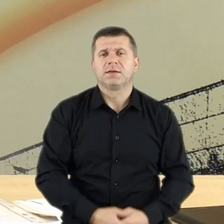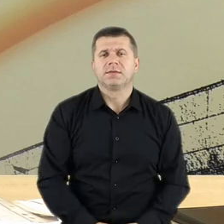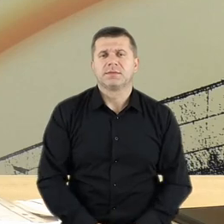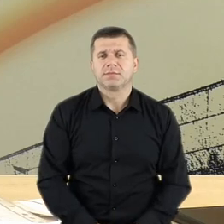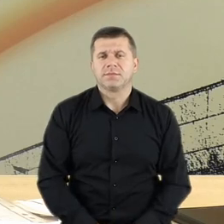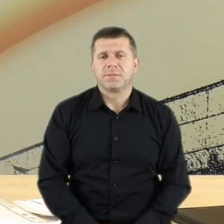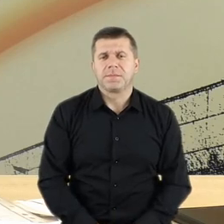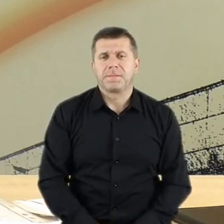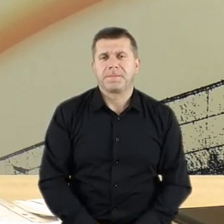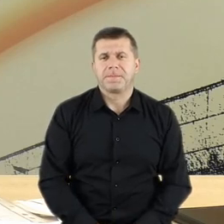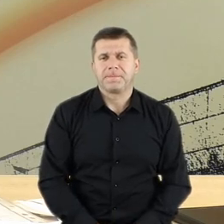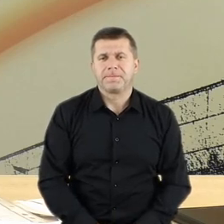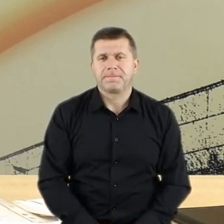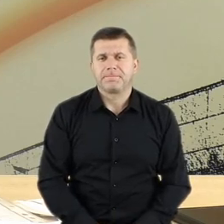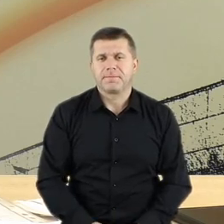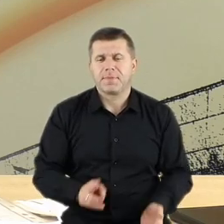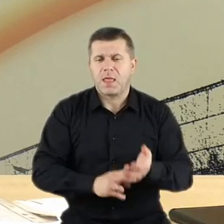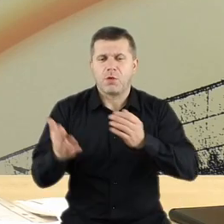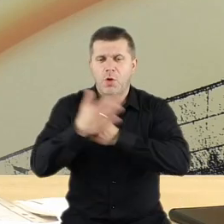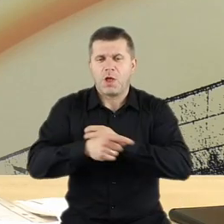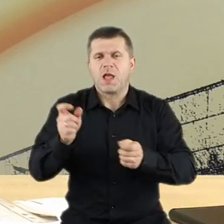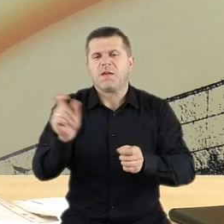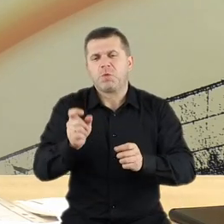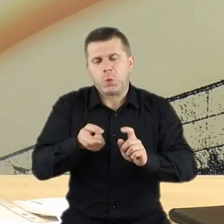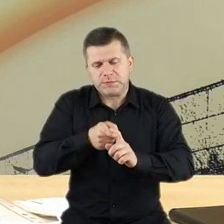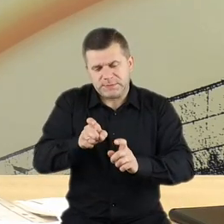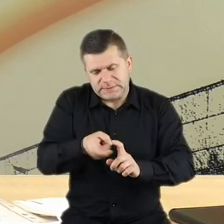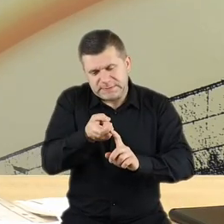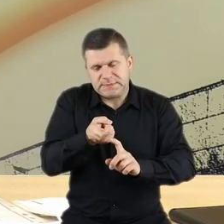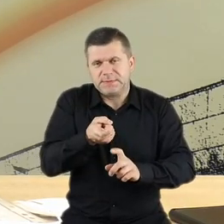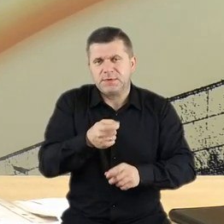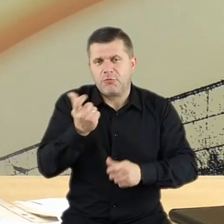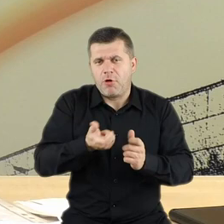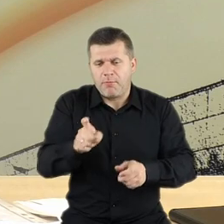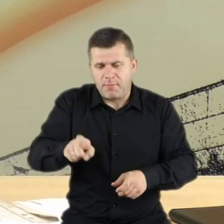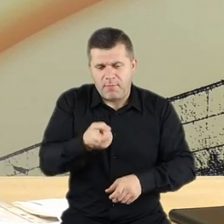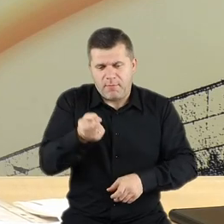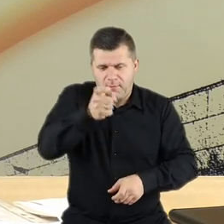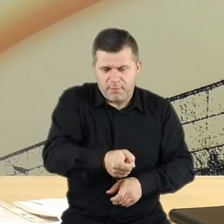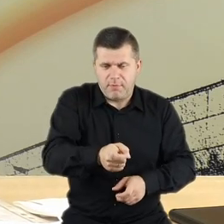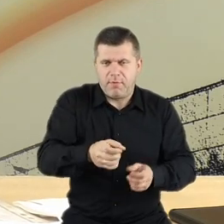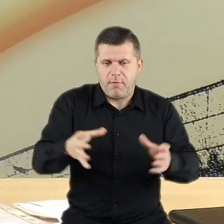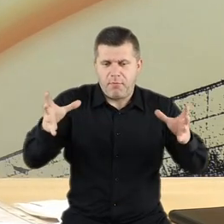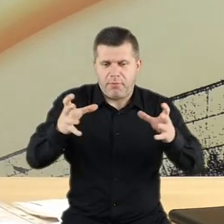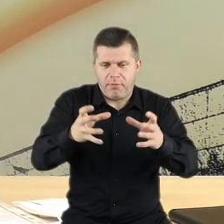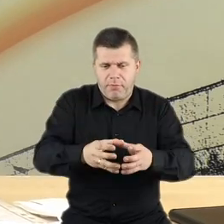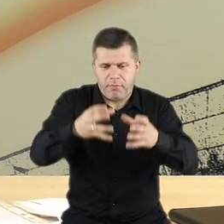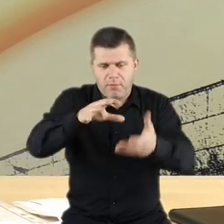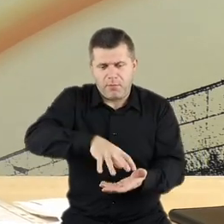do na końcu wbity gwóźdź zakładało się tam fajerwerkę no i lody były